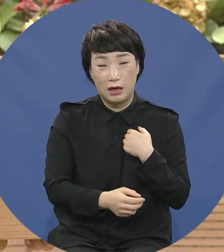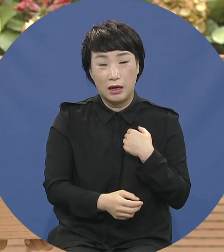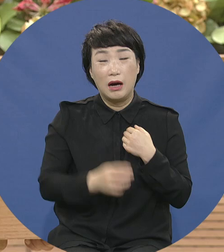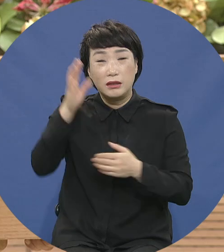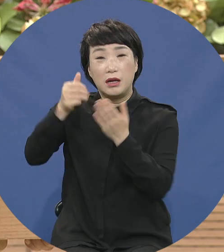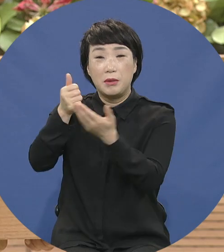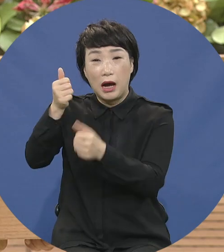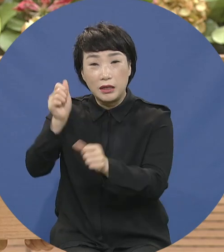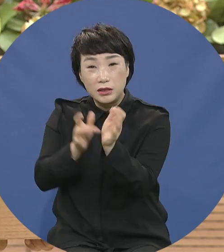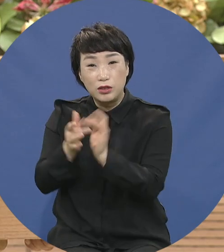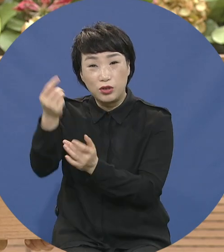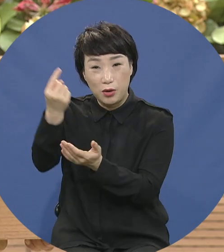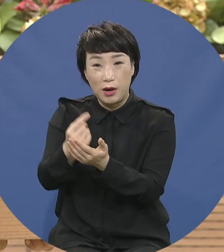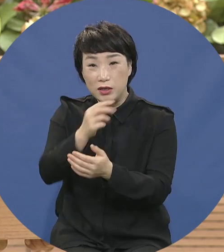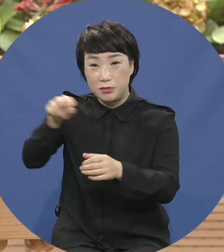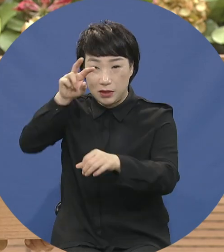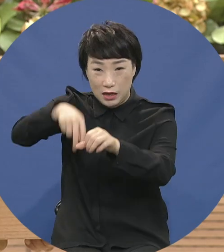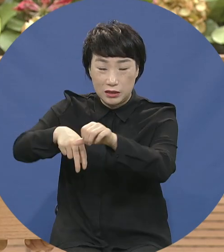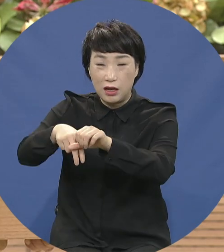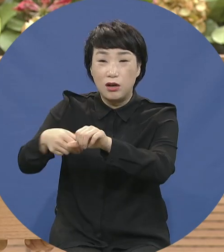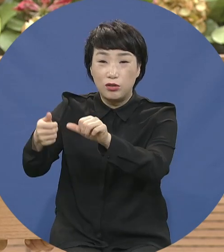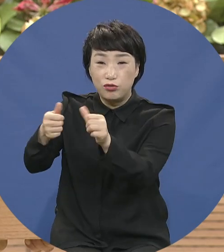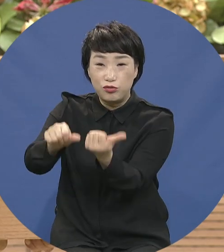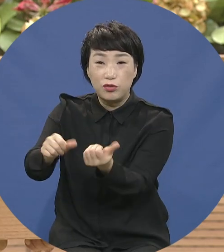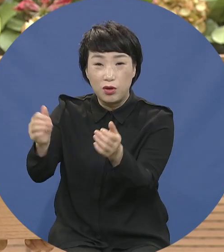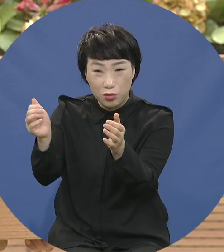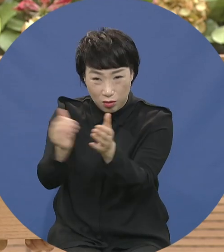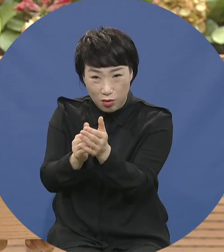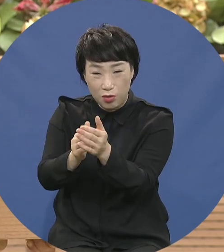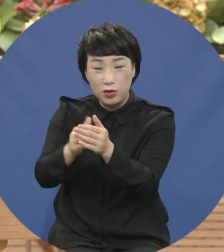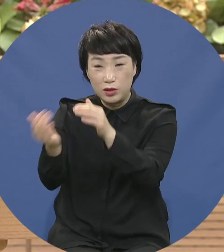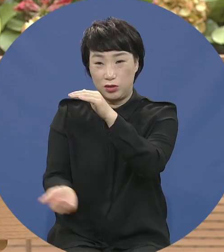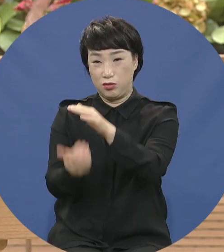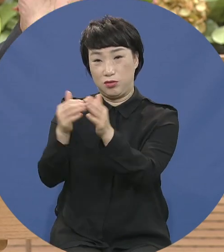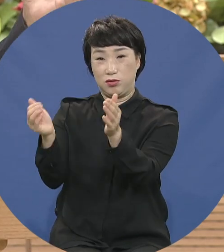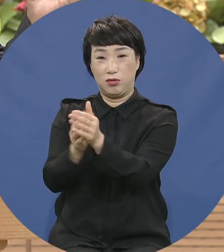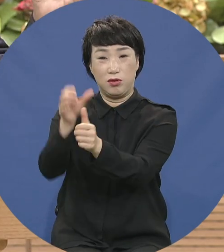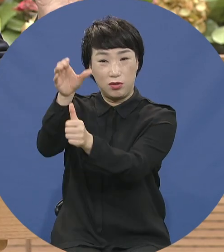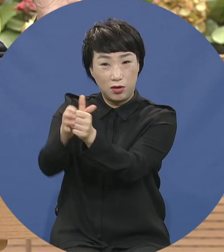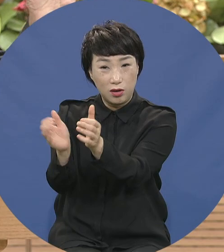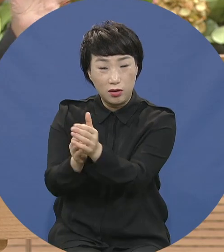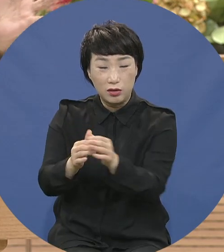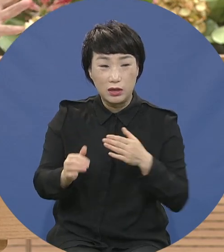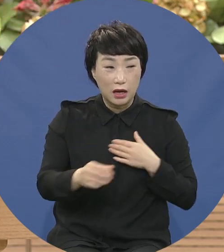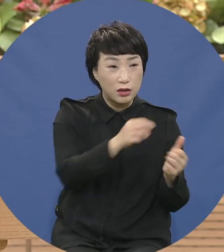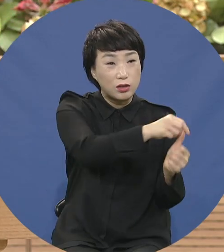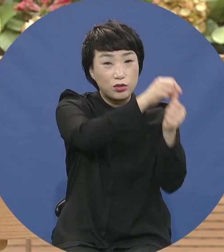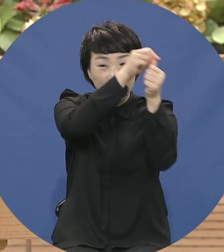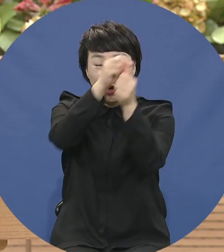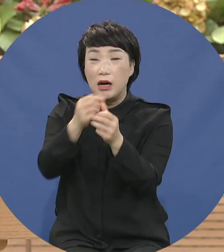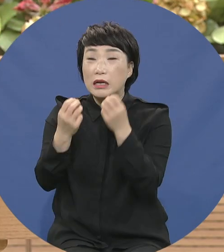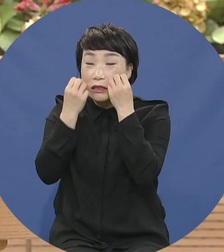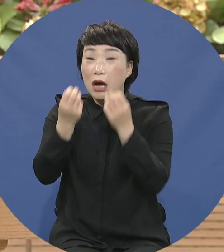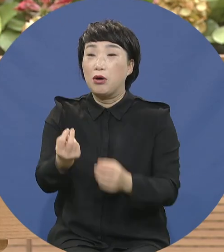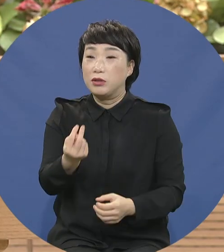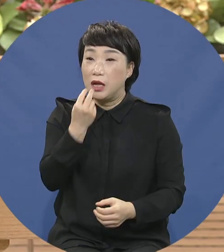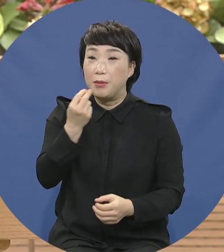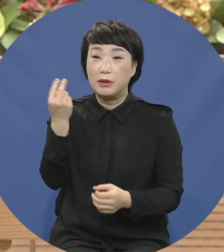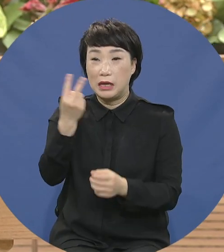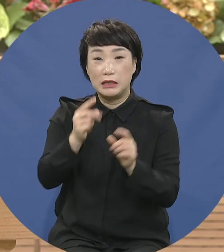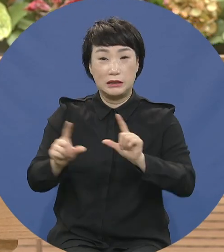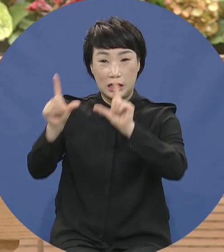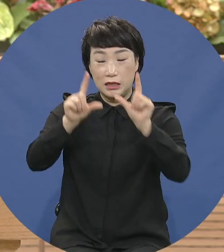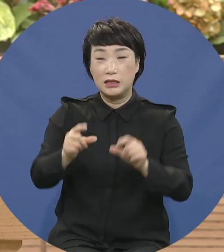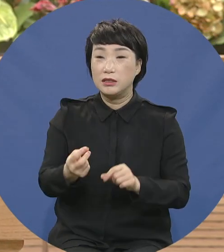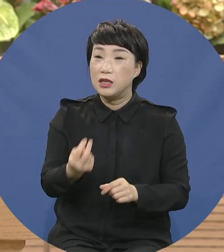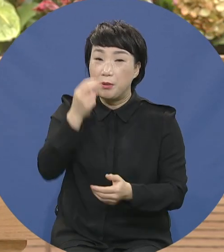하나님의 아들 예수가 십자가로 정령 죽어 이루시고 나를 살려 새 생명 다시 사는 생명의